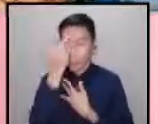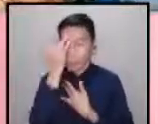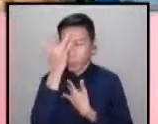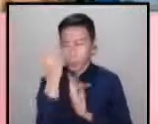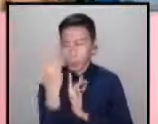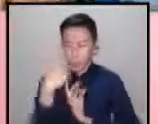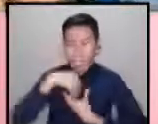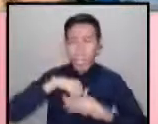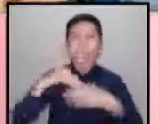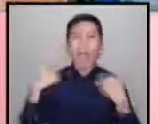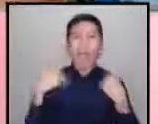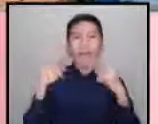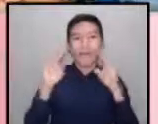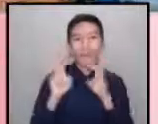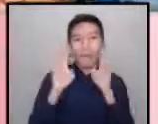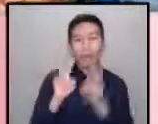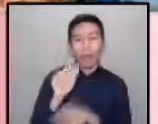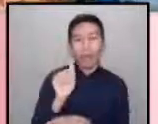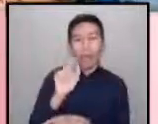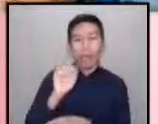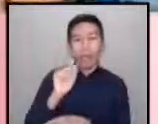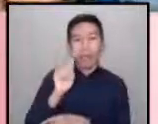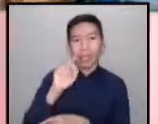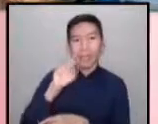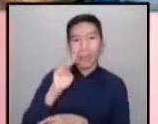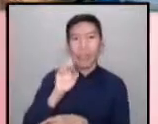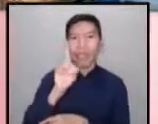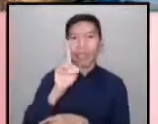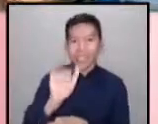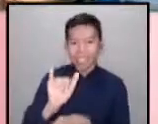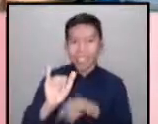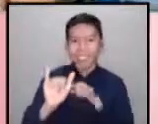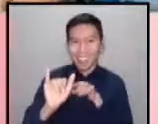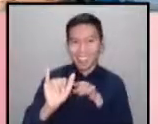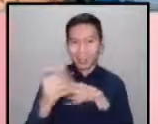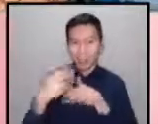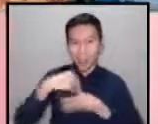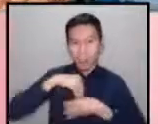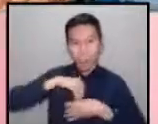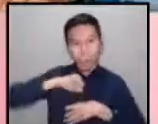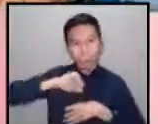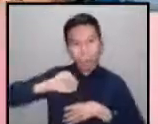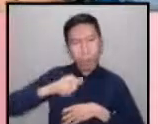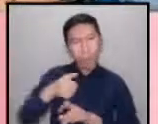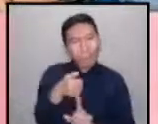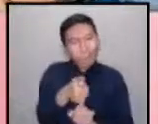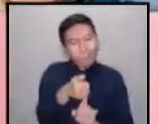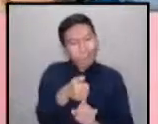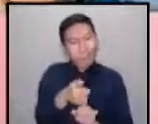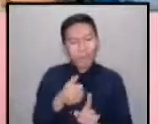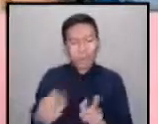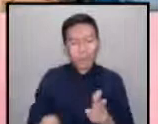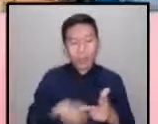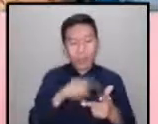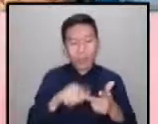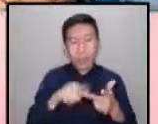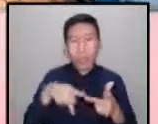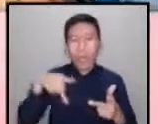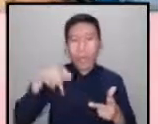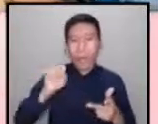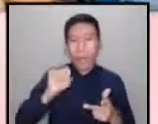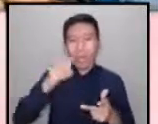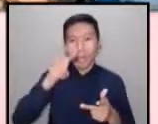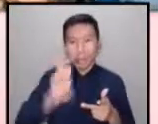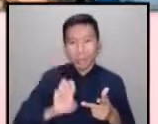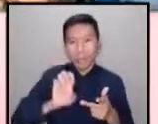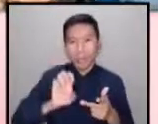antigen reaction. So, ang sa atin, antibodies. And thirdly, yung passive immunity, kung saan naibibigay